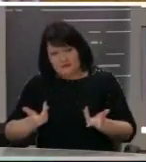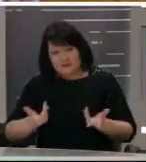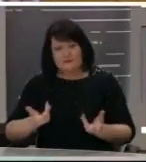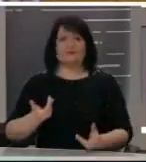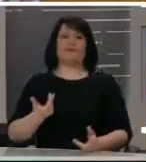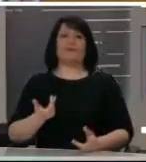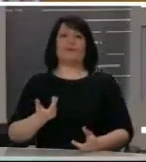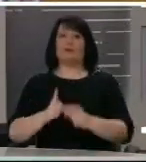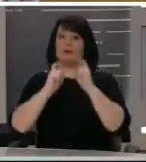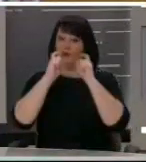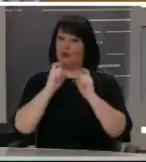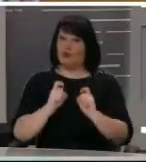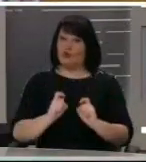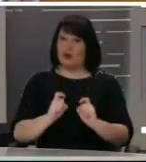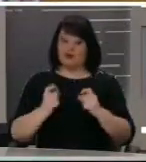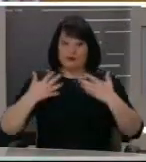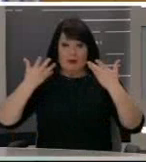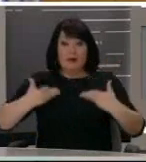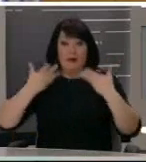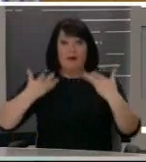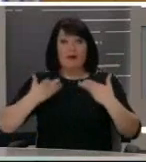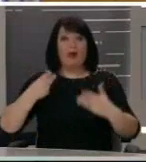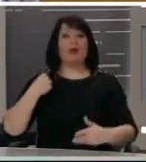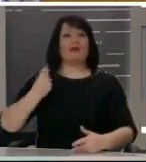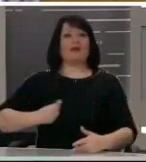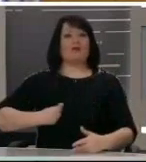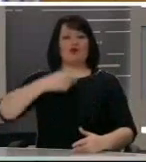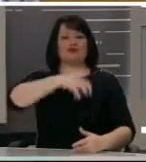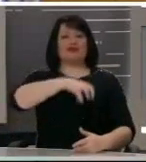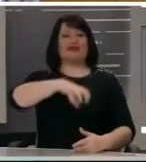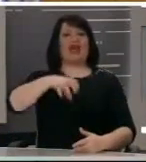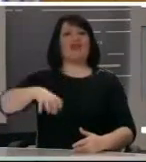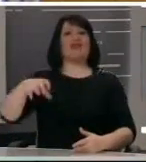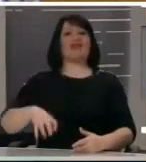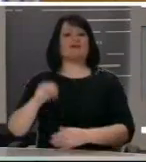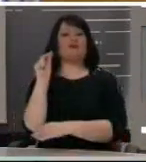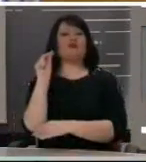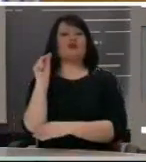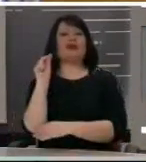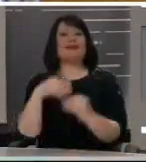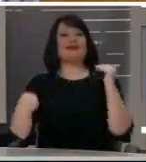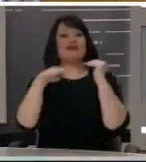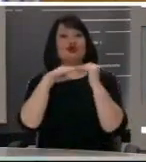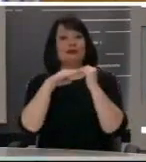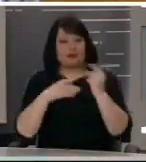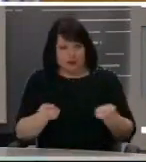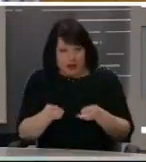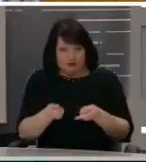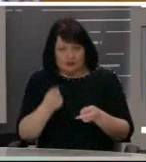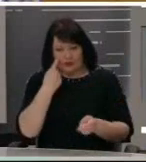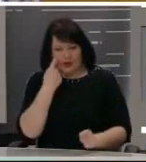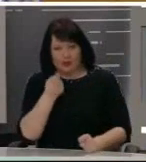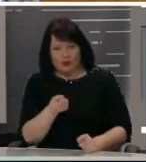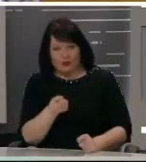στην υποχρέωση λογοδοσίας των δημόσιων αρχών για τις δεσμεύσεις τους σε ό,τι αφορά την ισότητα των δύο φύλων και